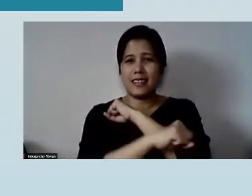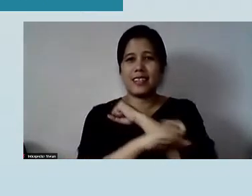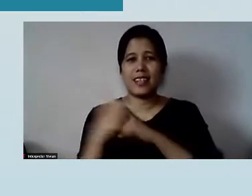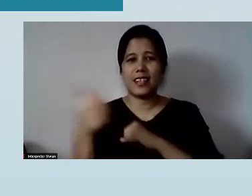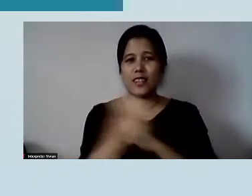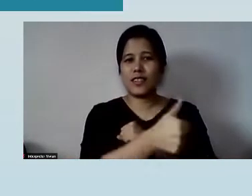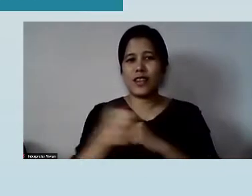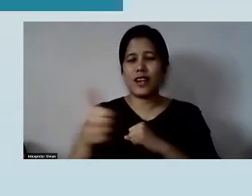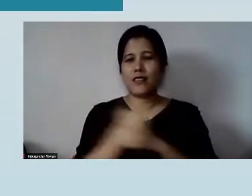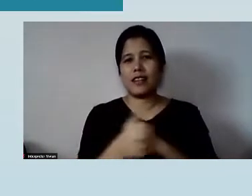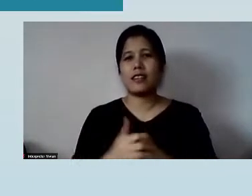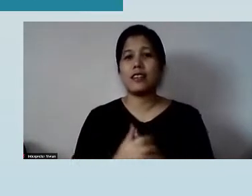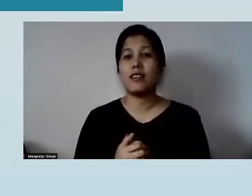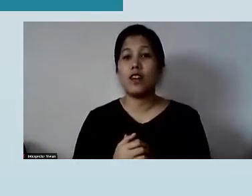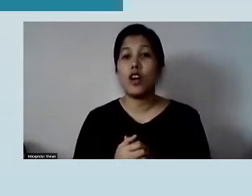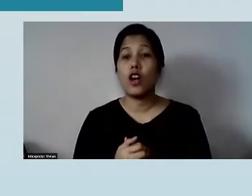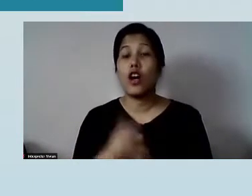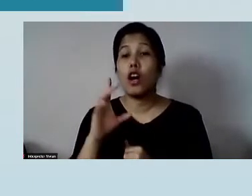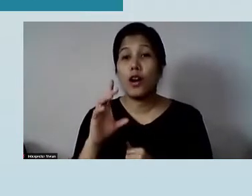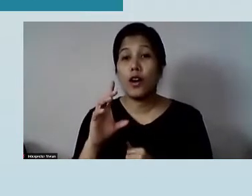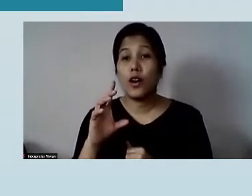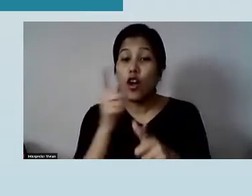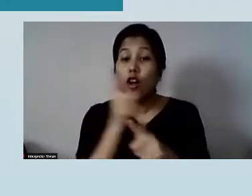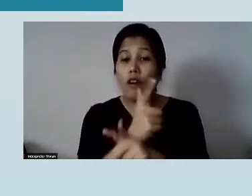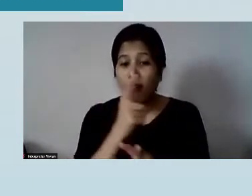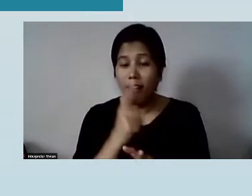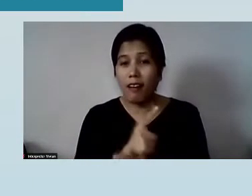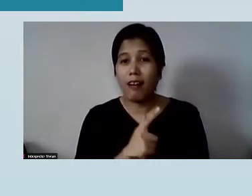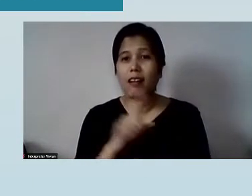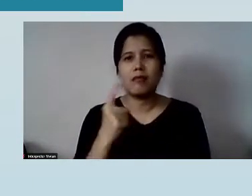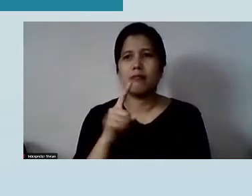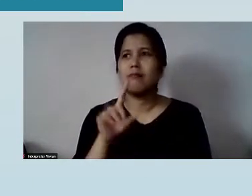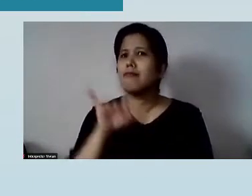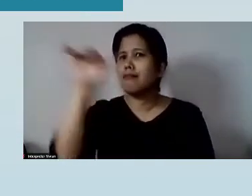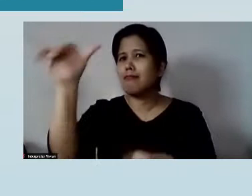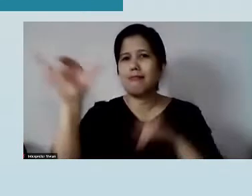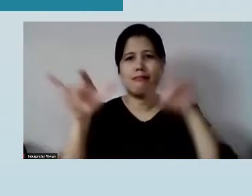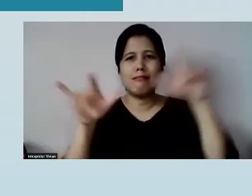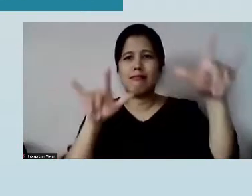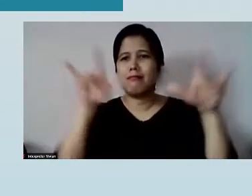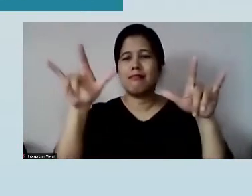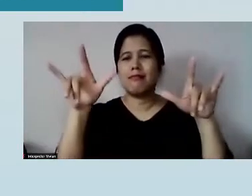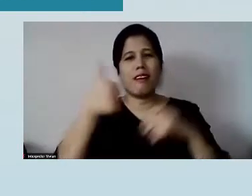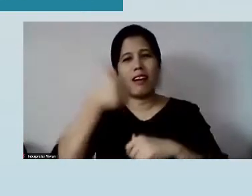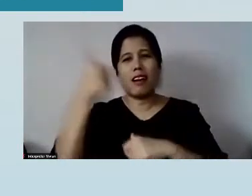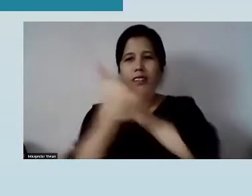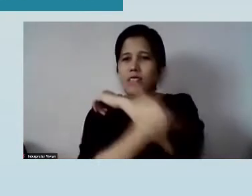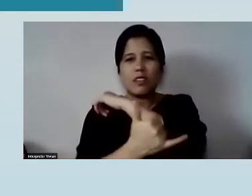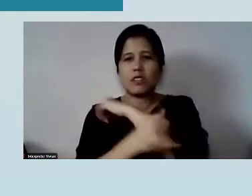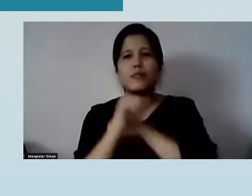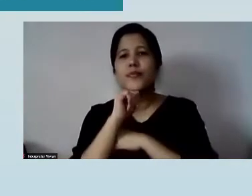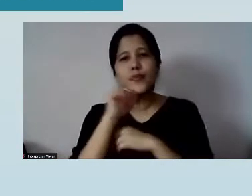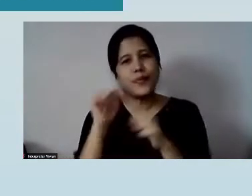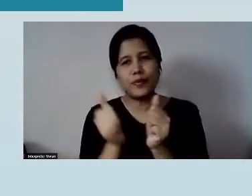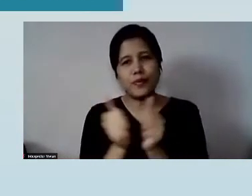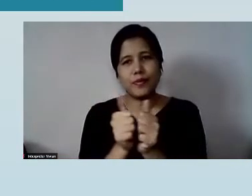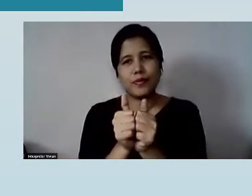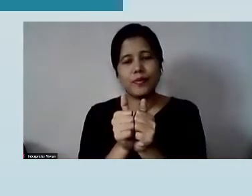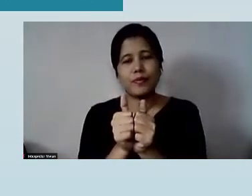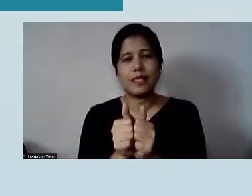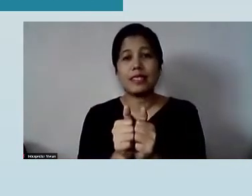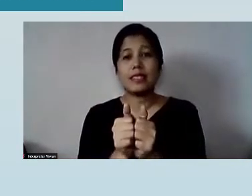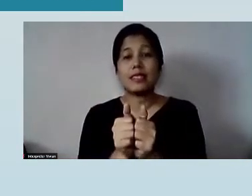natin, domestic destinations lang. Yung mga overseas, hindi po covered nito. No? Okay. Kasi ang batas na